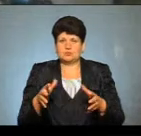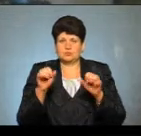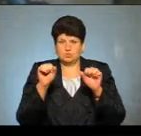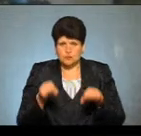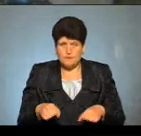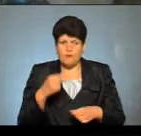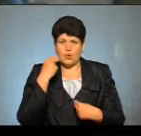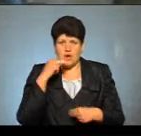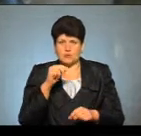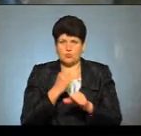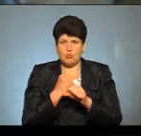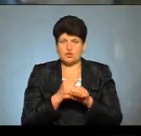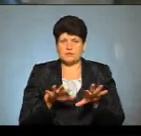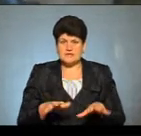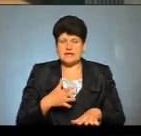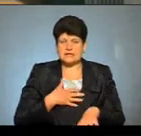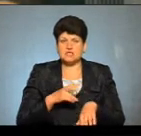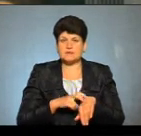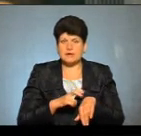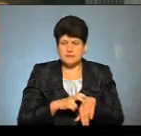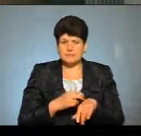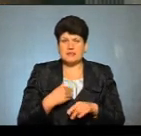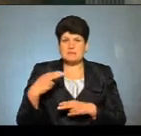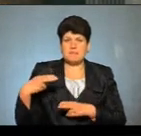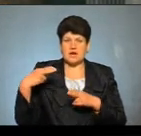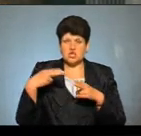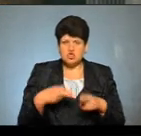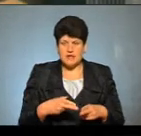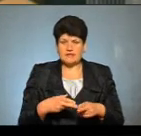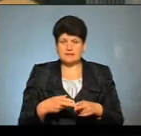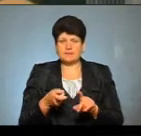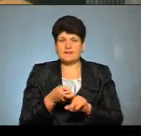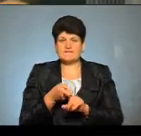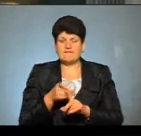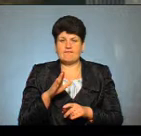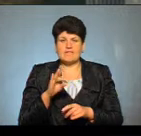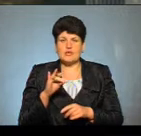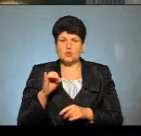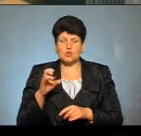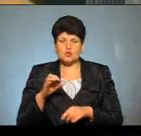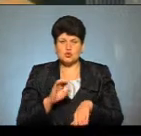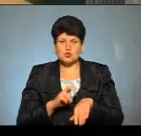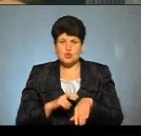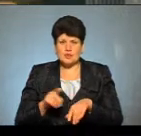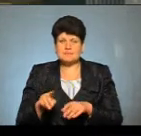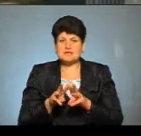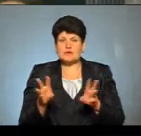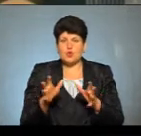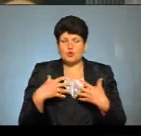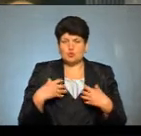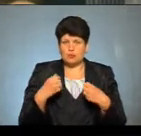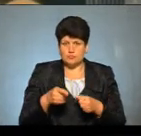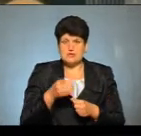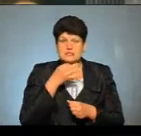і покращимо робочі місця наших лікарів-вірусологів. До нас приїжджали вірусологи з представники Міністерства охорони здоров'я. Вони визнали нашу